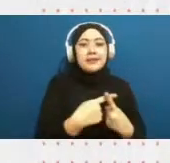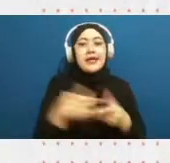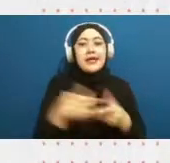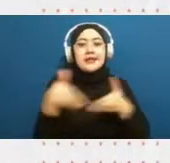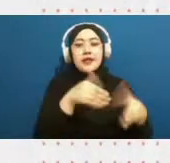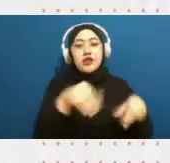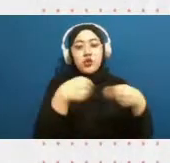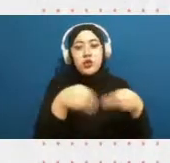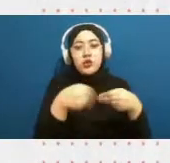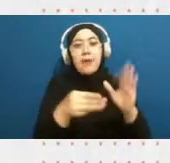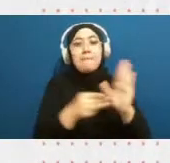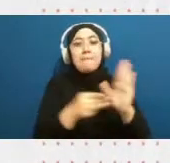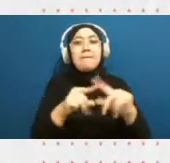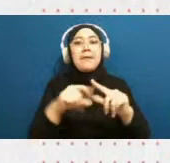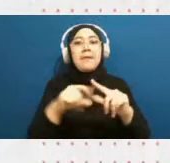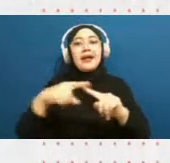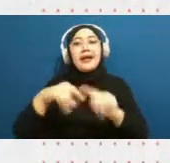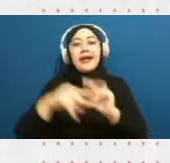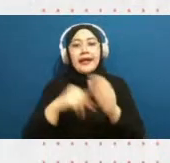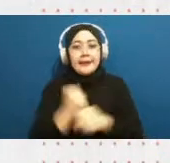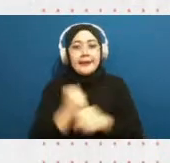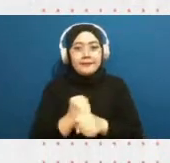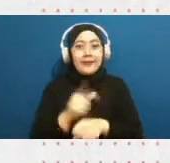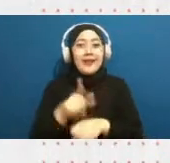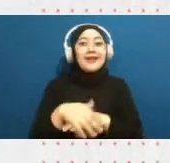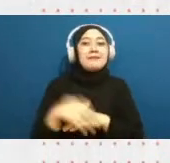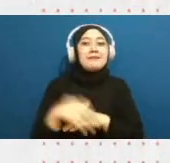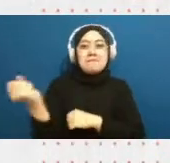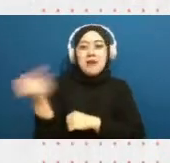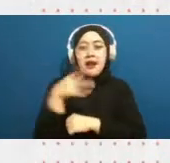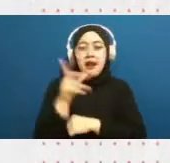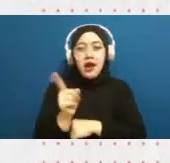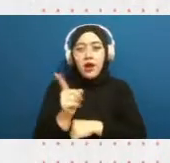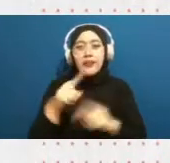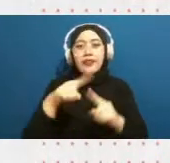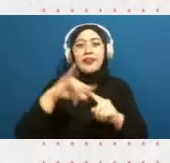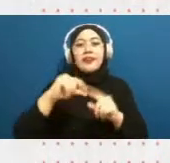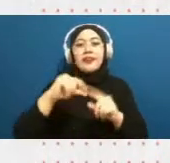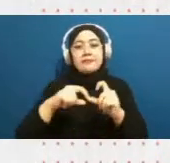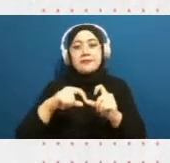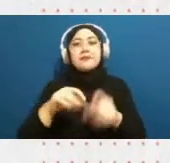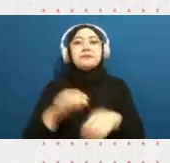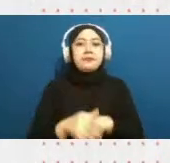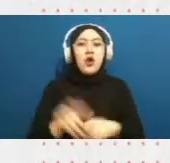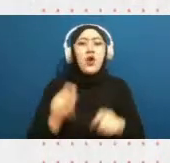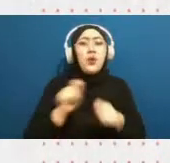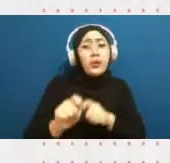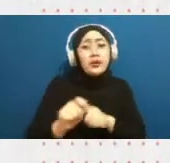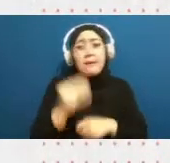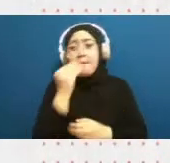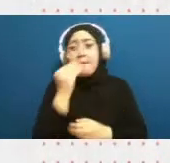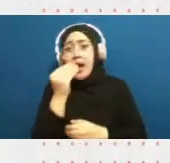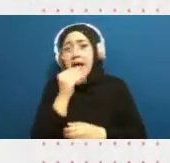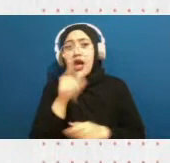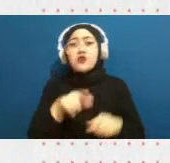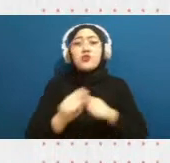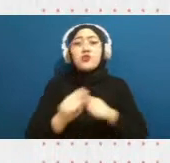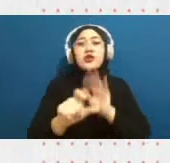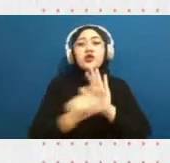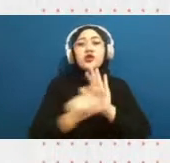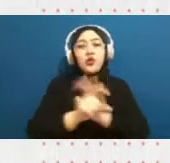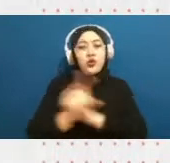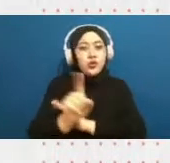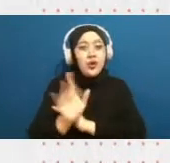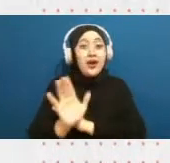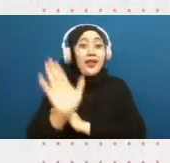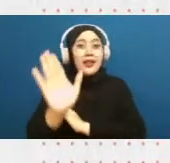ada tips dari Kak Rachel, kalau misalnya membuat bisnis makanan, bikin sampel terlebih dahulu ya Kak ya. Jadi kita tahu nih pasarnya